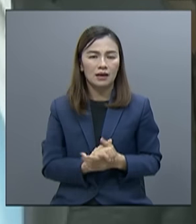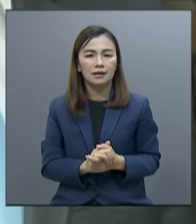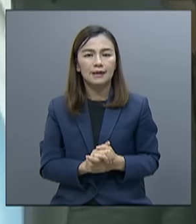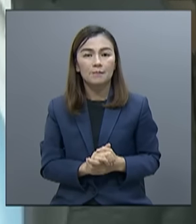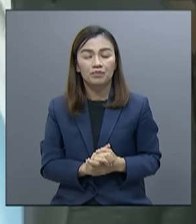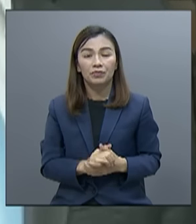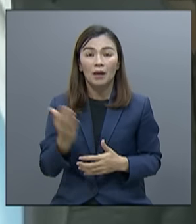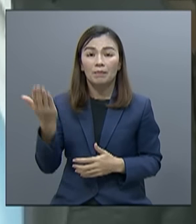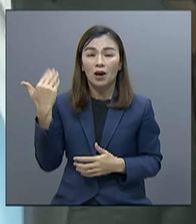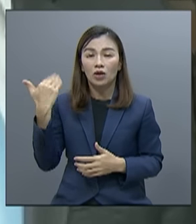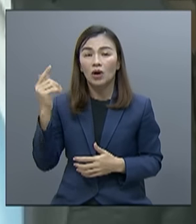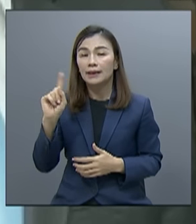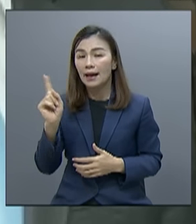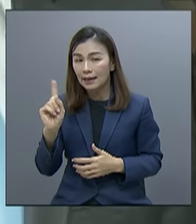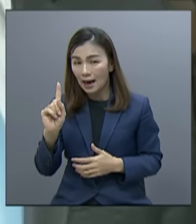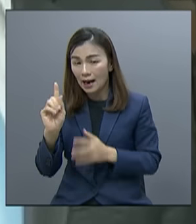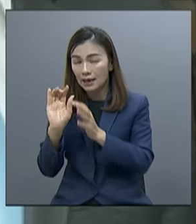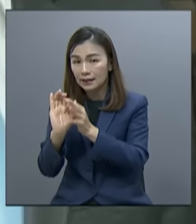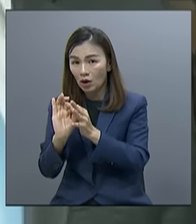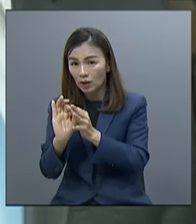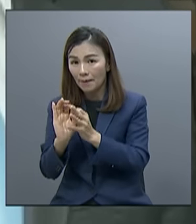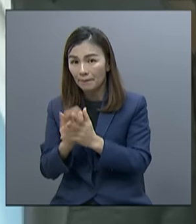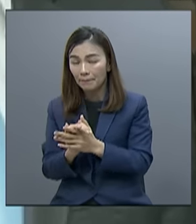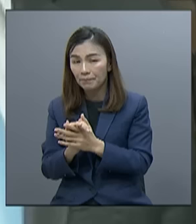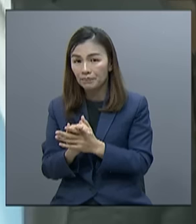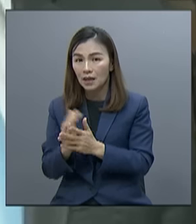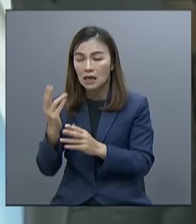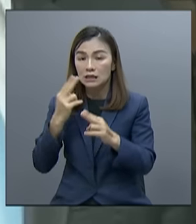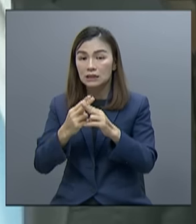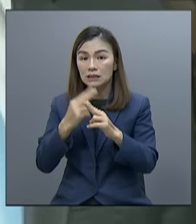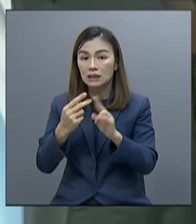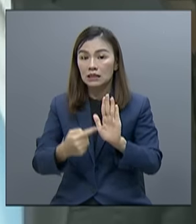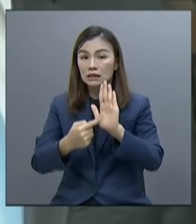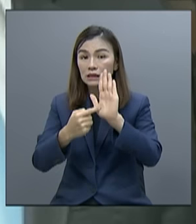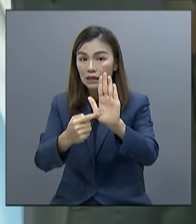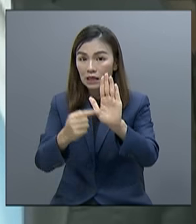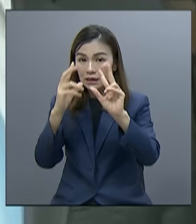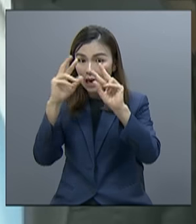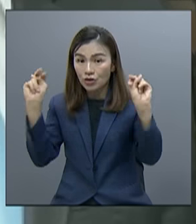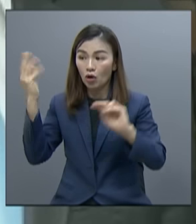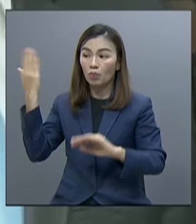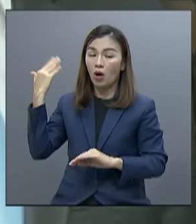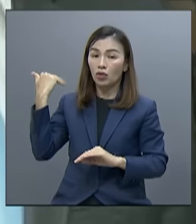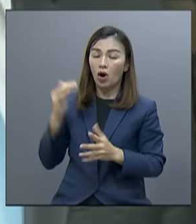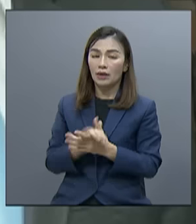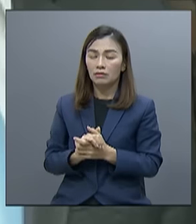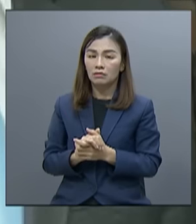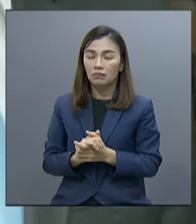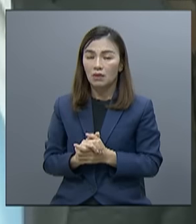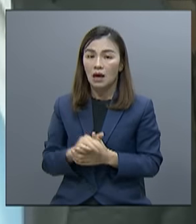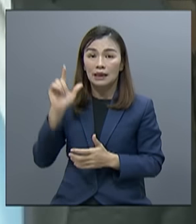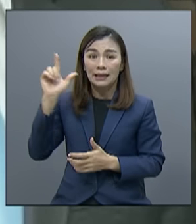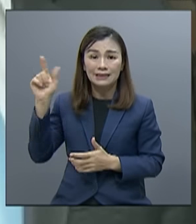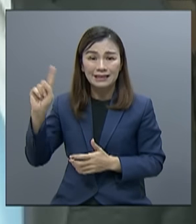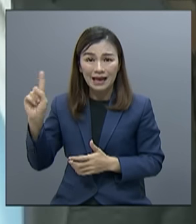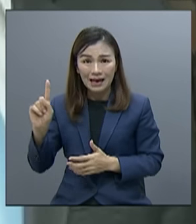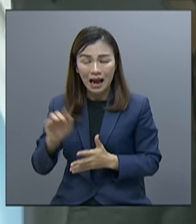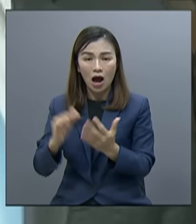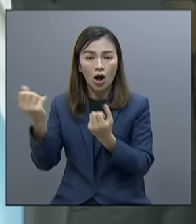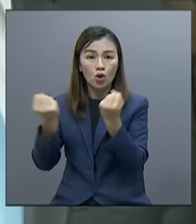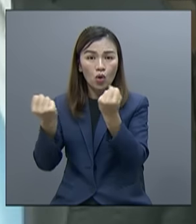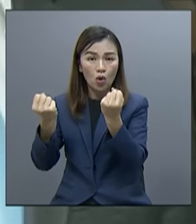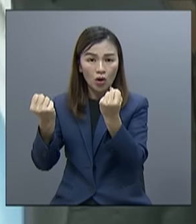ช่วงที่มีก่อนที่จะมีการเสนอชื่อตัวนายกรีเนี่ยภาพของการที่ว่ารถยนต์จากหัวหน้าพรรค